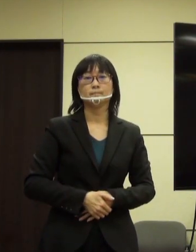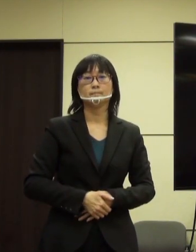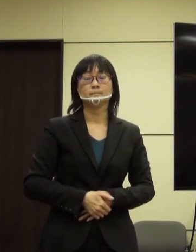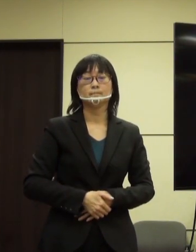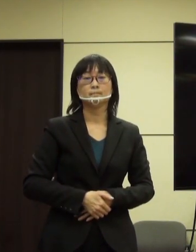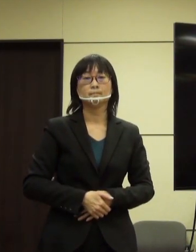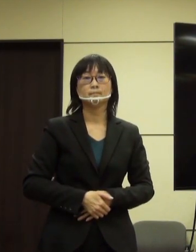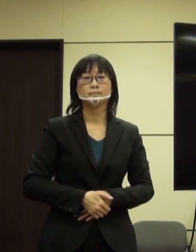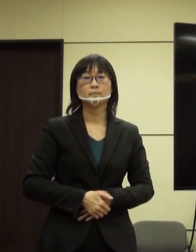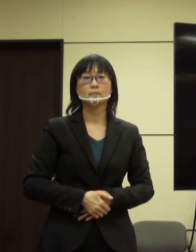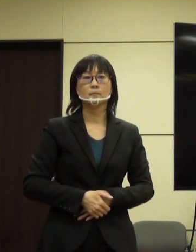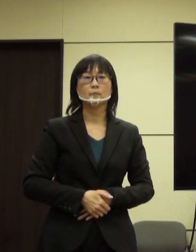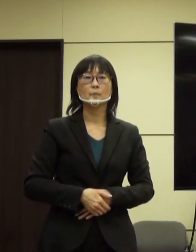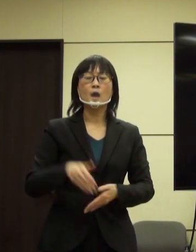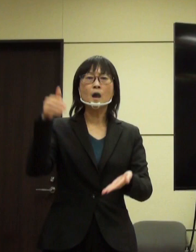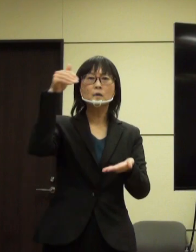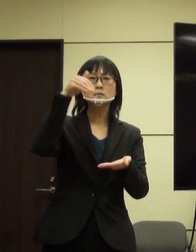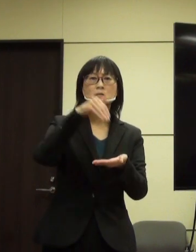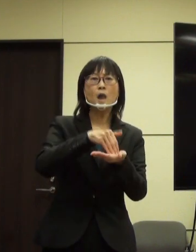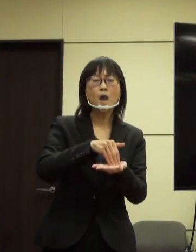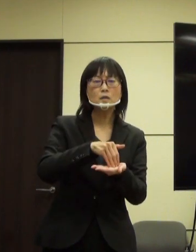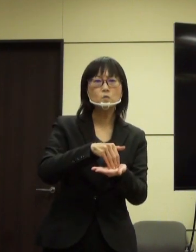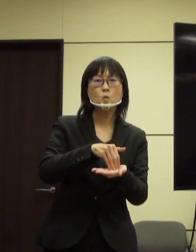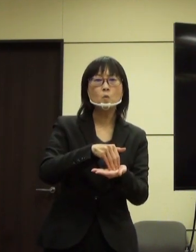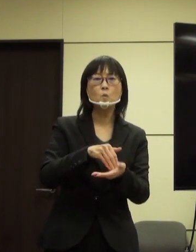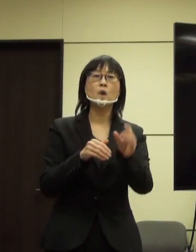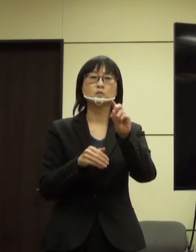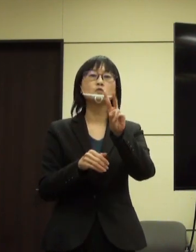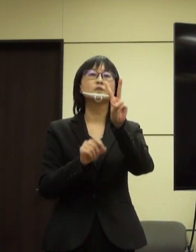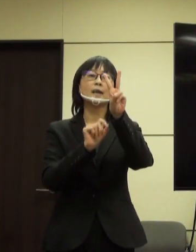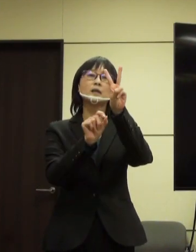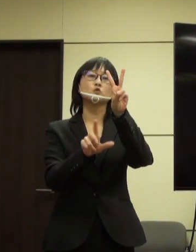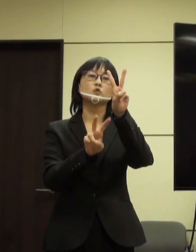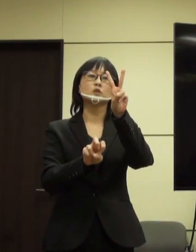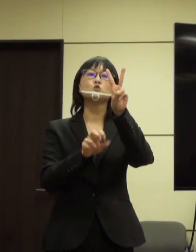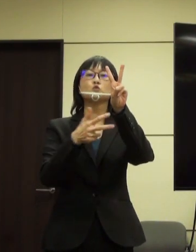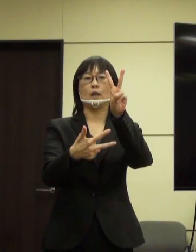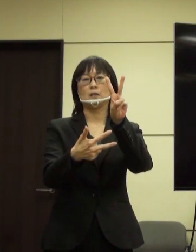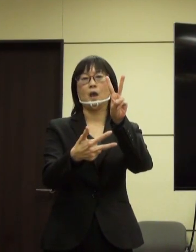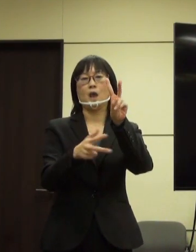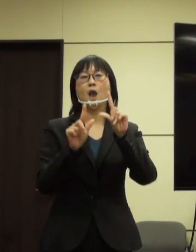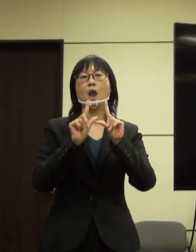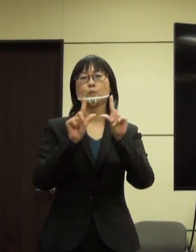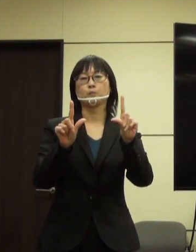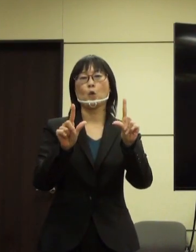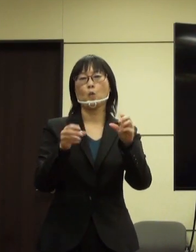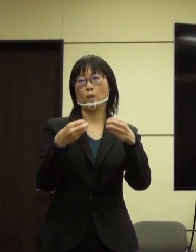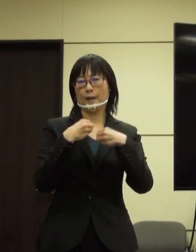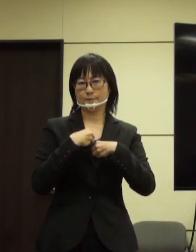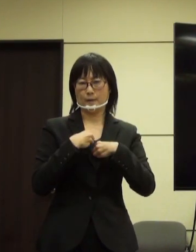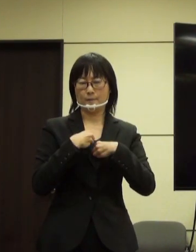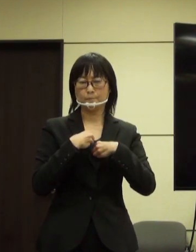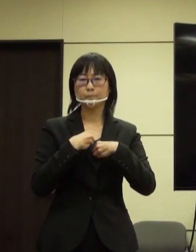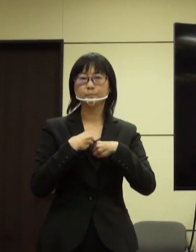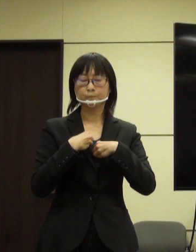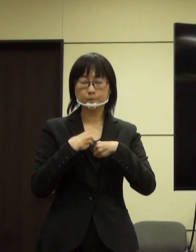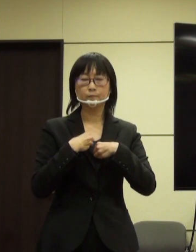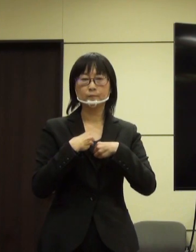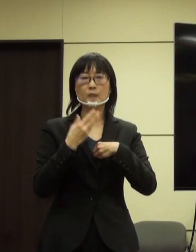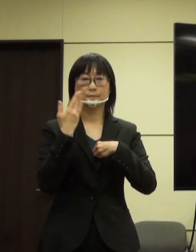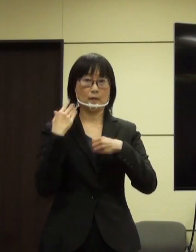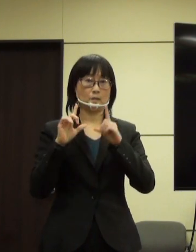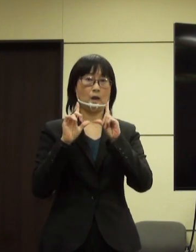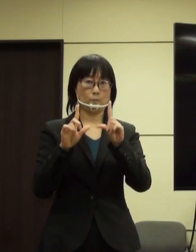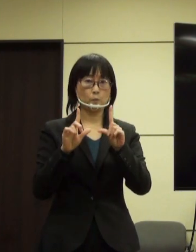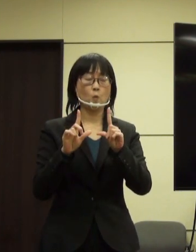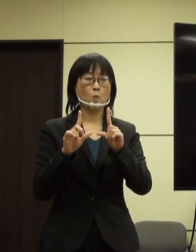て最後お尻の方分かります p 1720万はい8ハメっていうことは今日発表し先ほどの話きょう